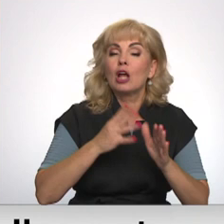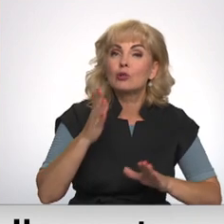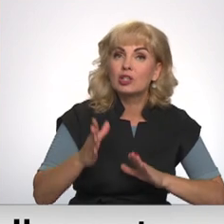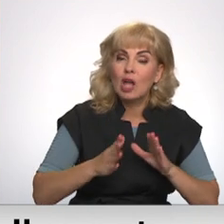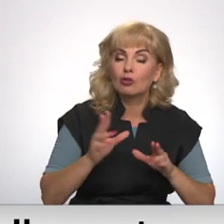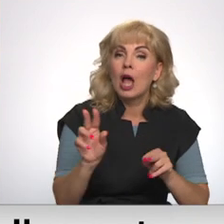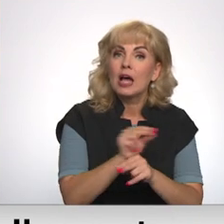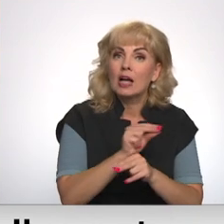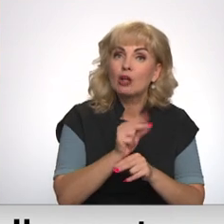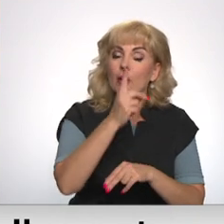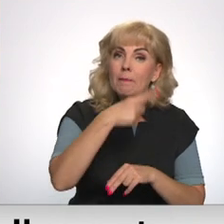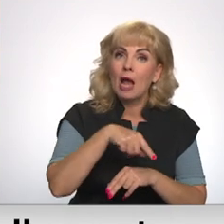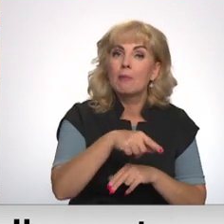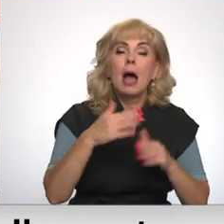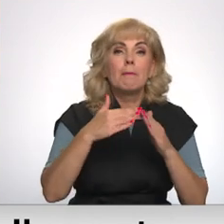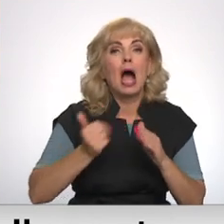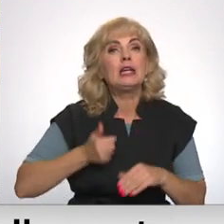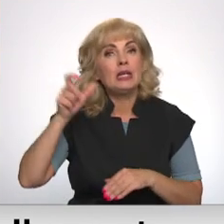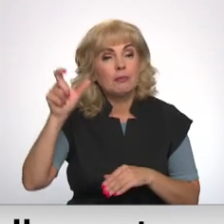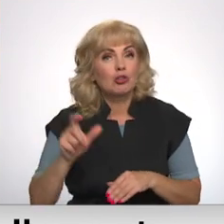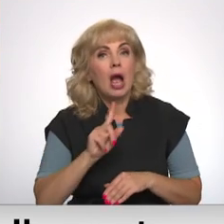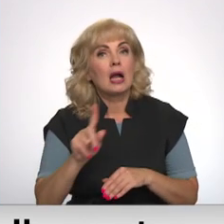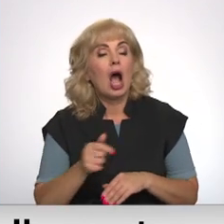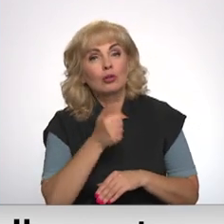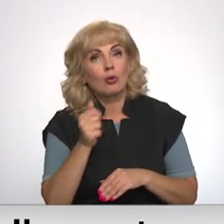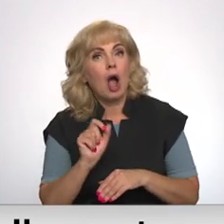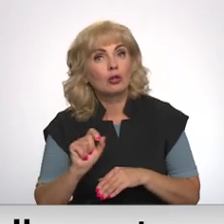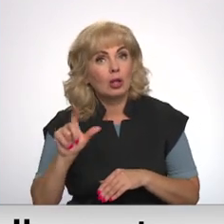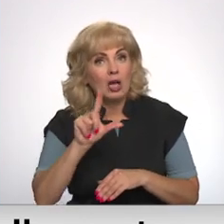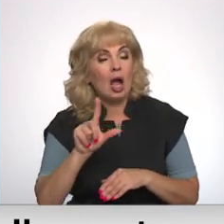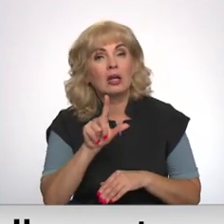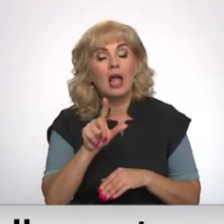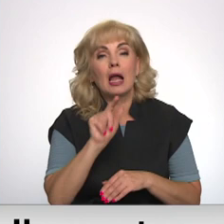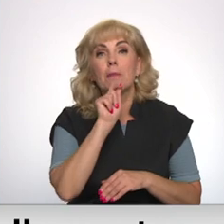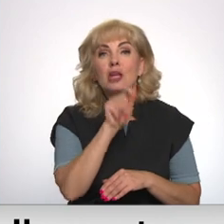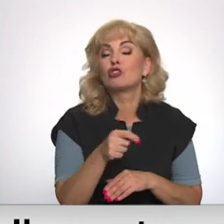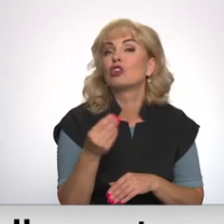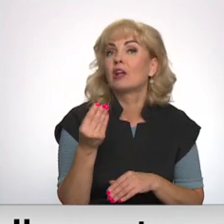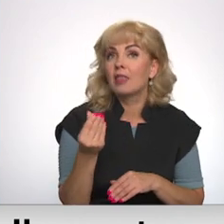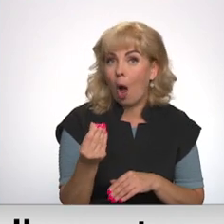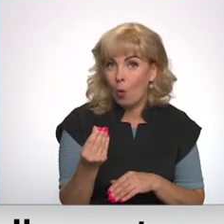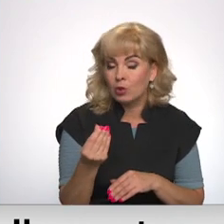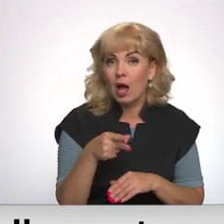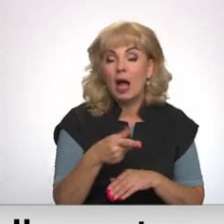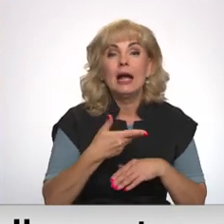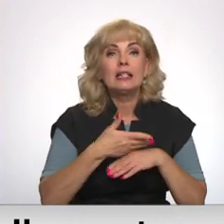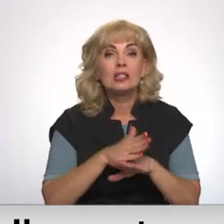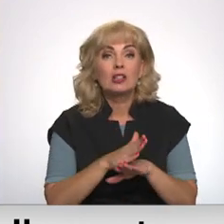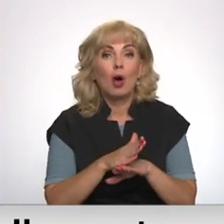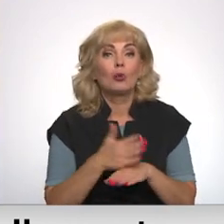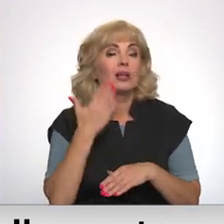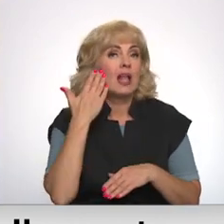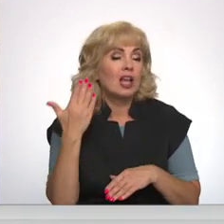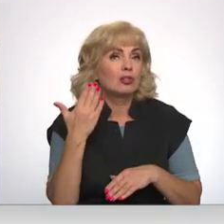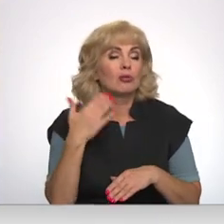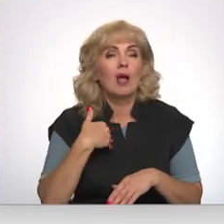restaurāciju. Pieprasījums no nama īpašnieka puses katru gadu ir lielāks nekā atvēlētā naudas summa. Un to izdalot pat nezinu cik, es